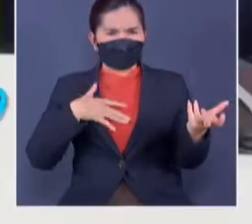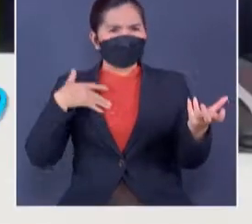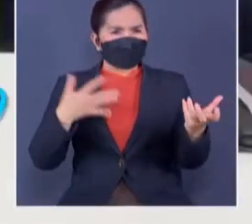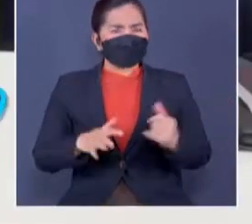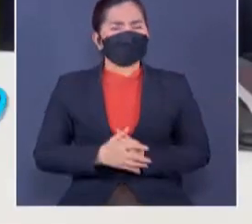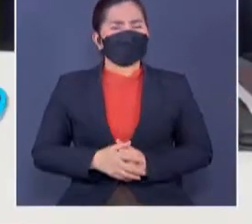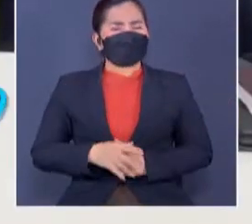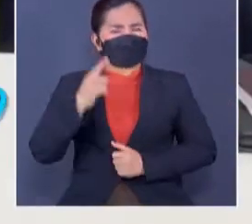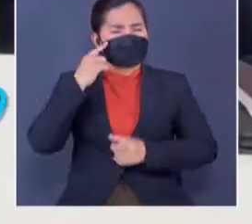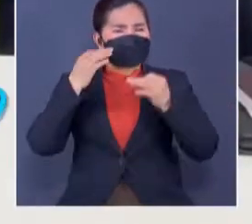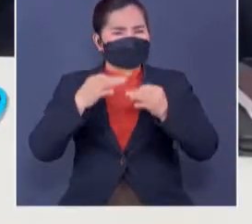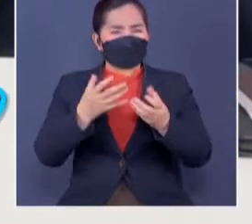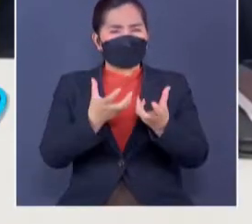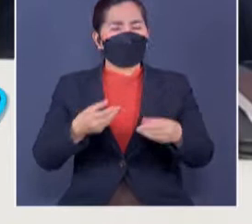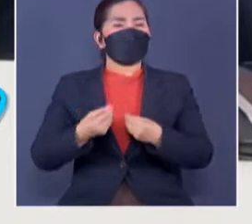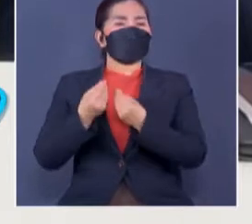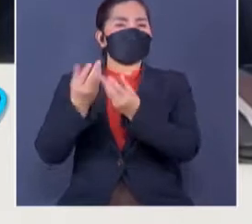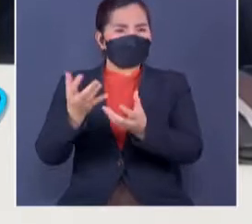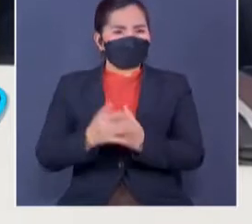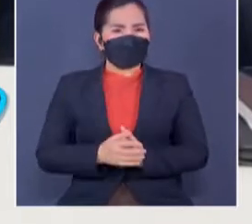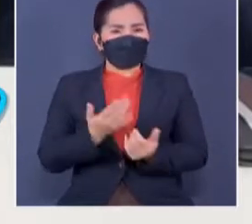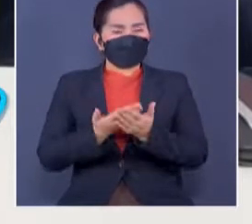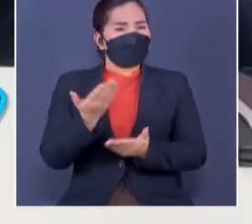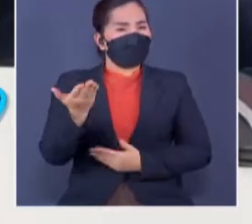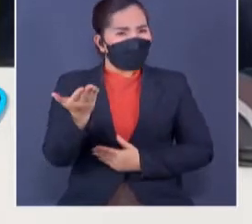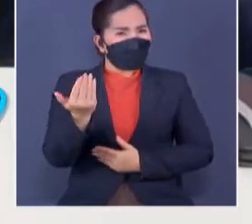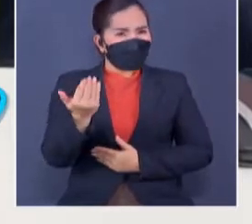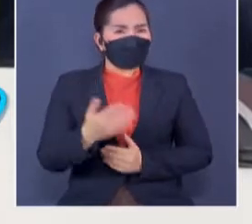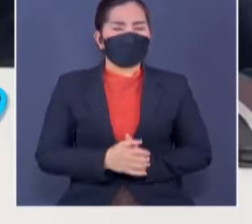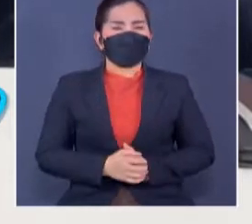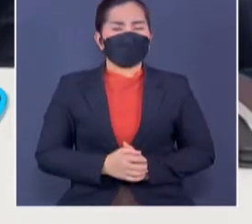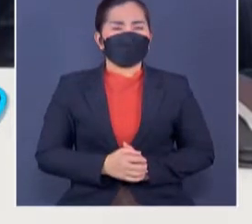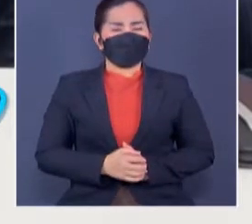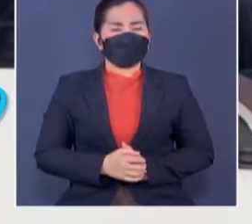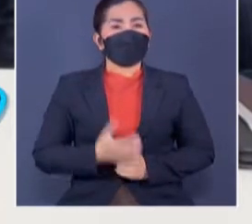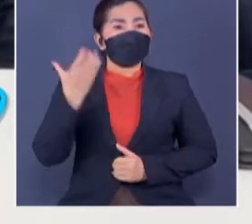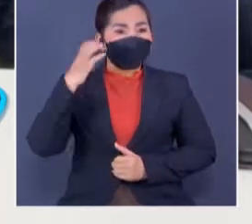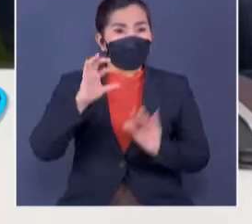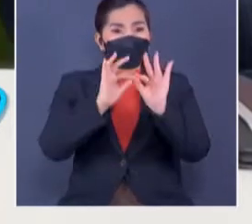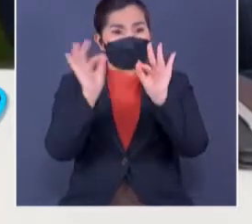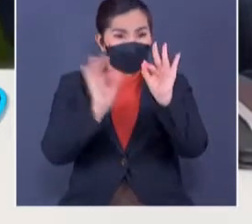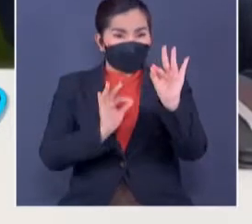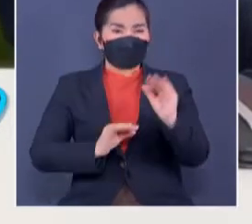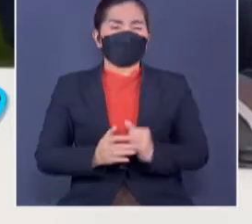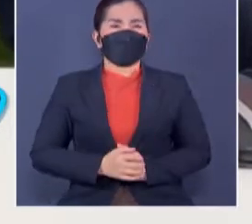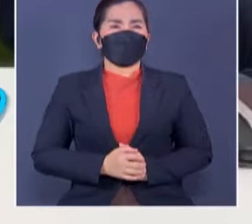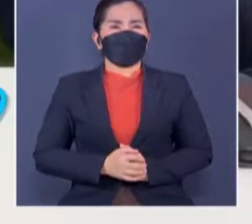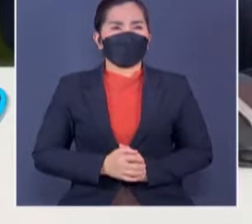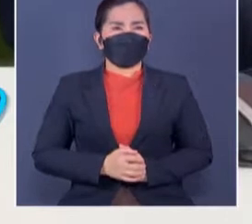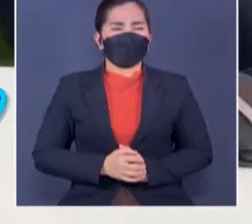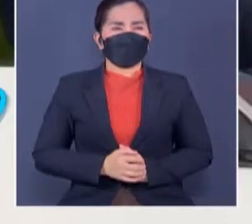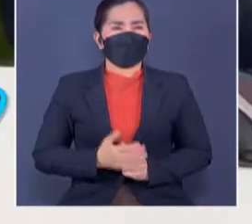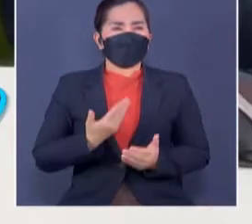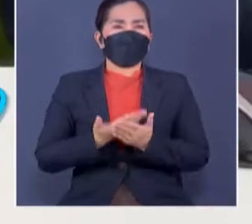เธอตัดสินใจที่จะคืนสินค้าแล้วก็ขอเงินคืนผู้เสียหายก็ได้มีการโพสต์ข้อความนะคะเป็นข้อความ